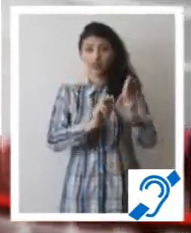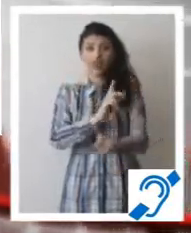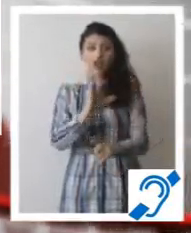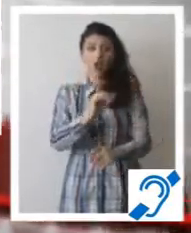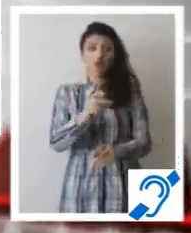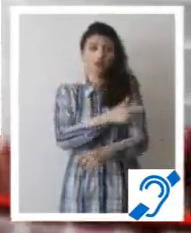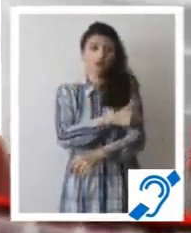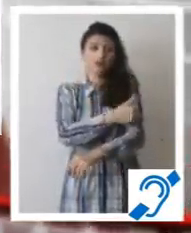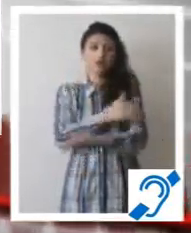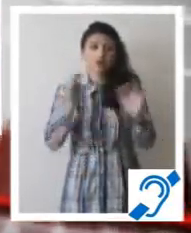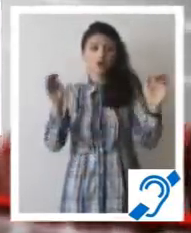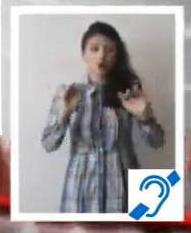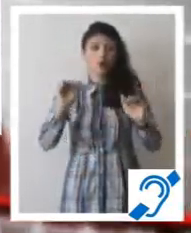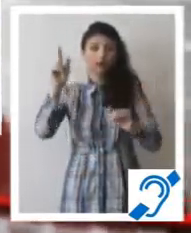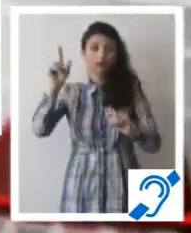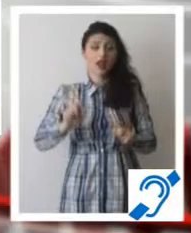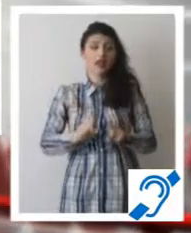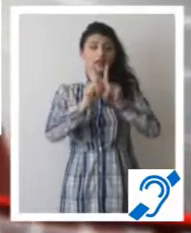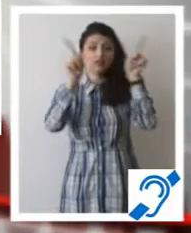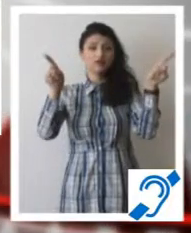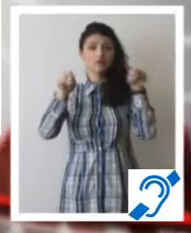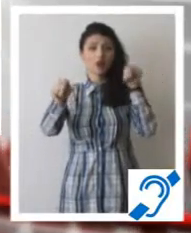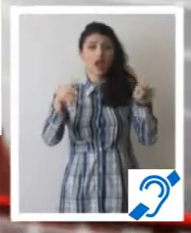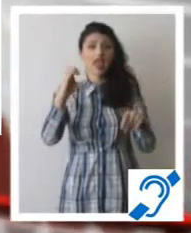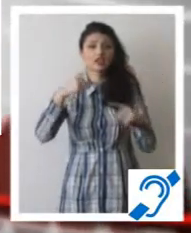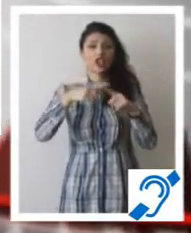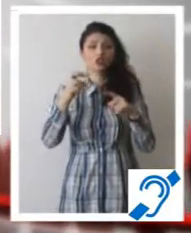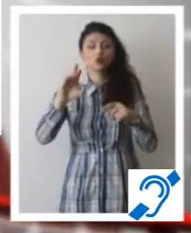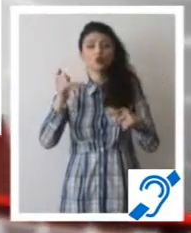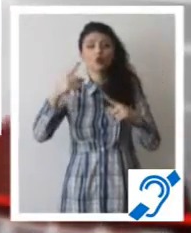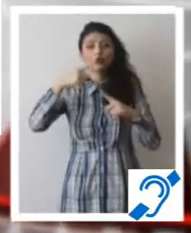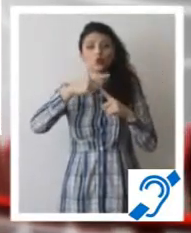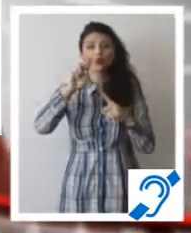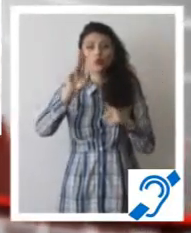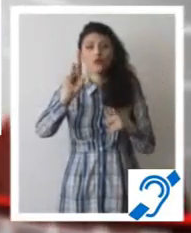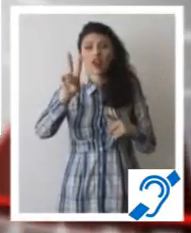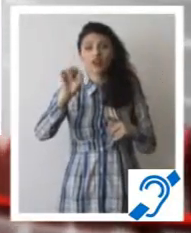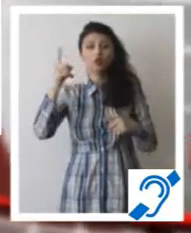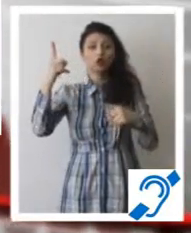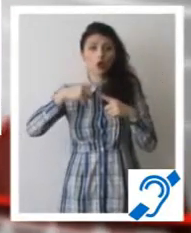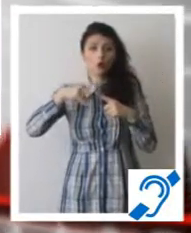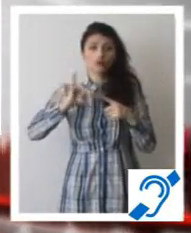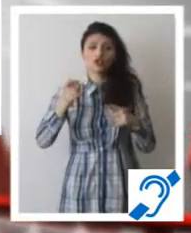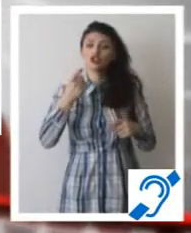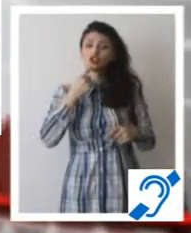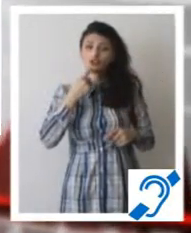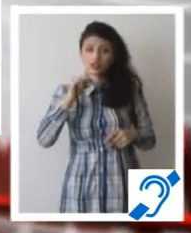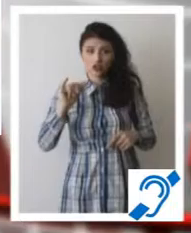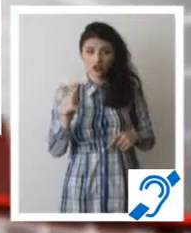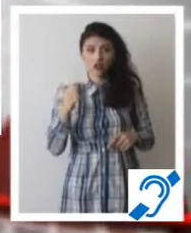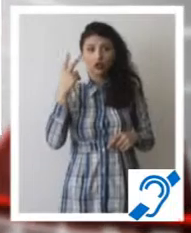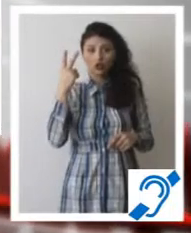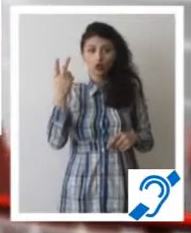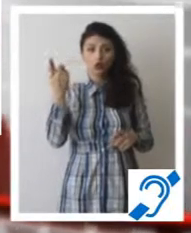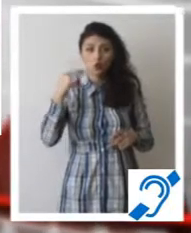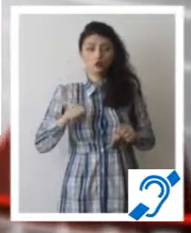Spitalului de Pediatrie din Pitești, de la izvoarele din cartierele Exercițiu și Tudor Vladimirescu, de la Topoloveni și Ștefănești și de la două lanțuri